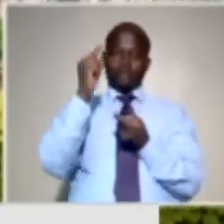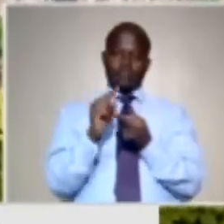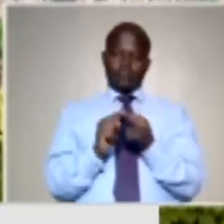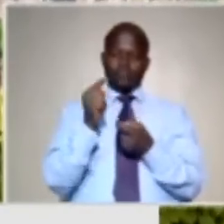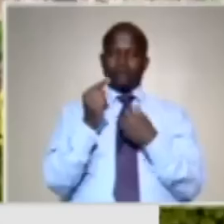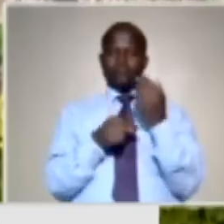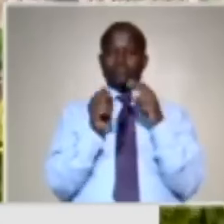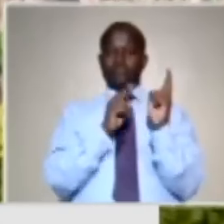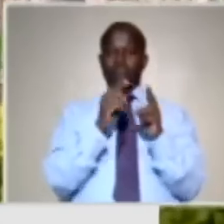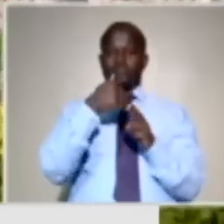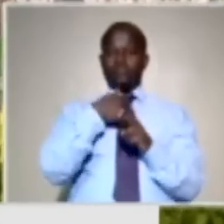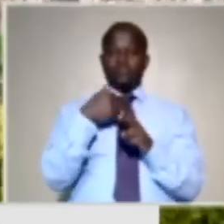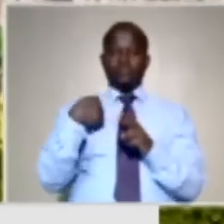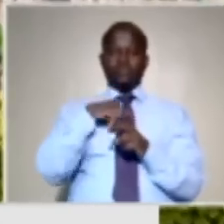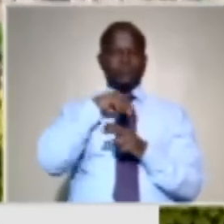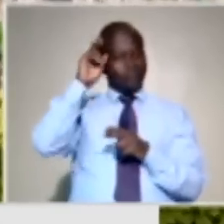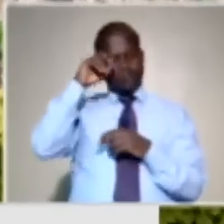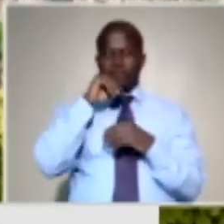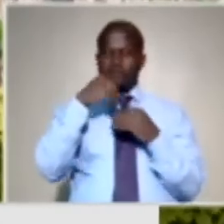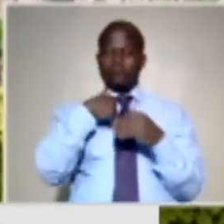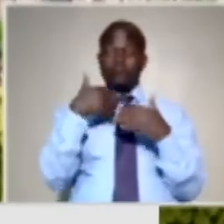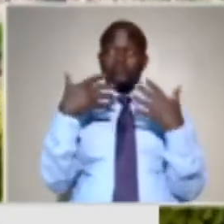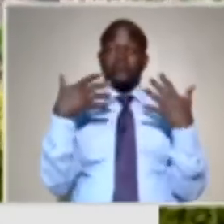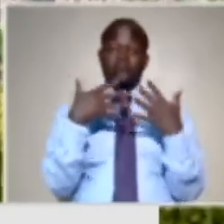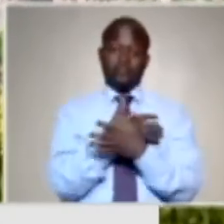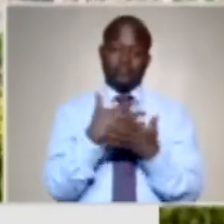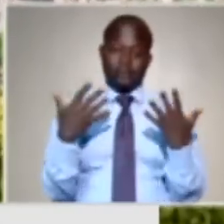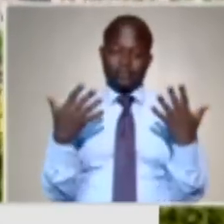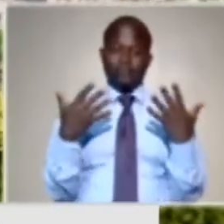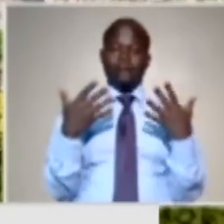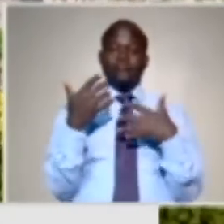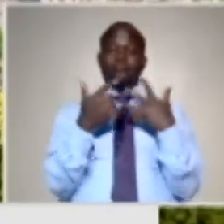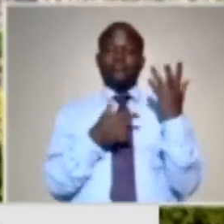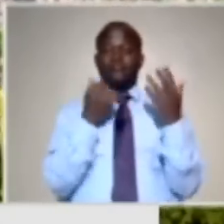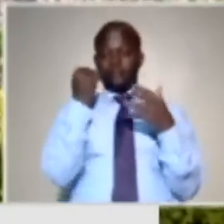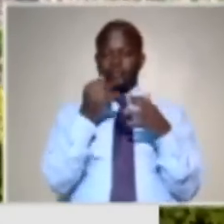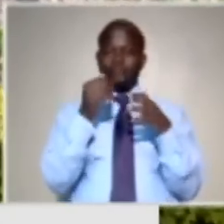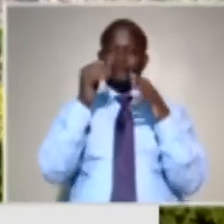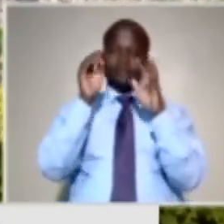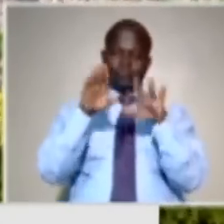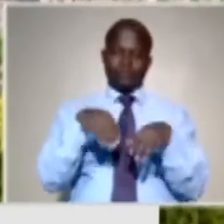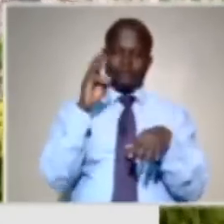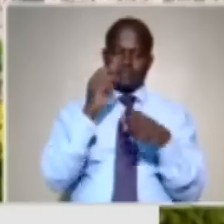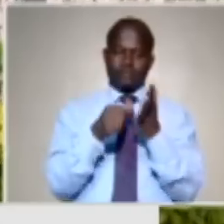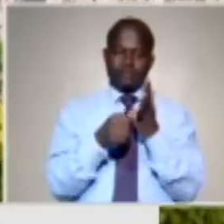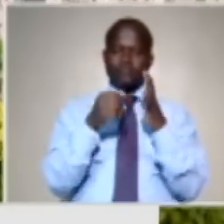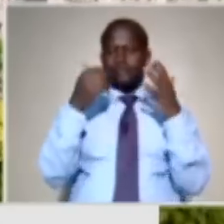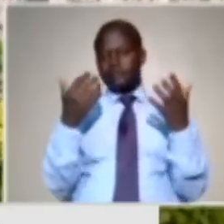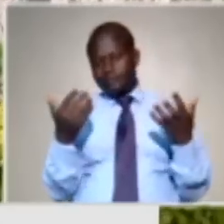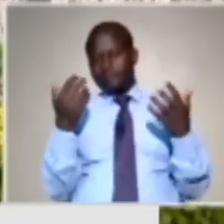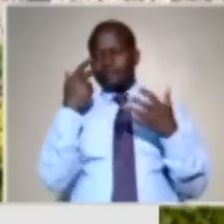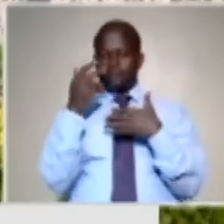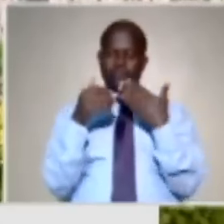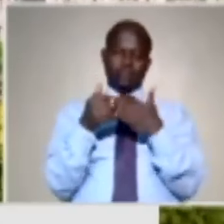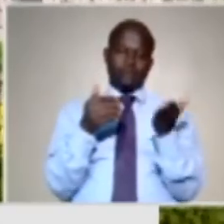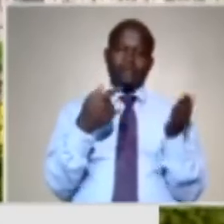byo twadusanganye. Numva rero batagira ubwoba ngo inkwi nituzireka hazaba ikibazo, wenda